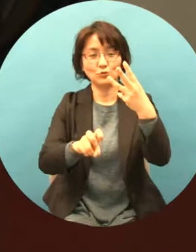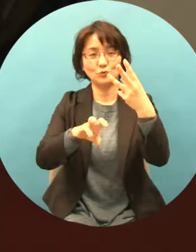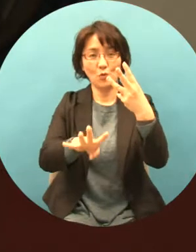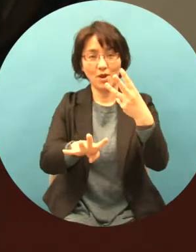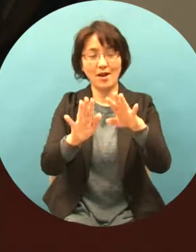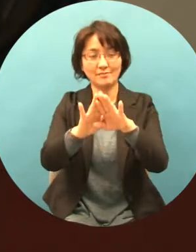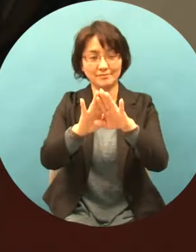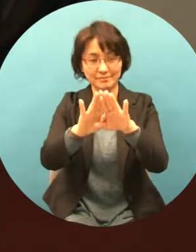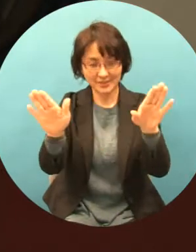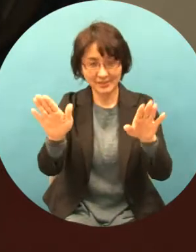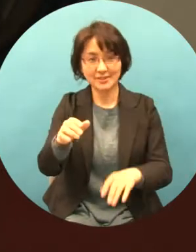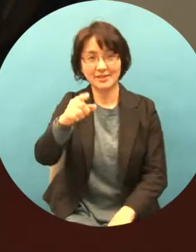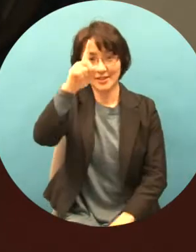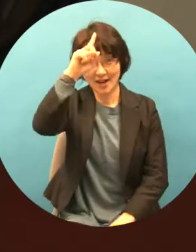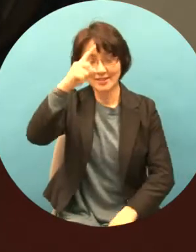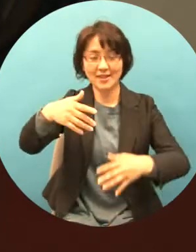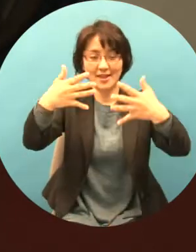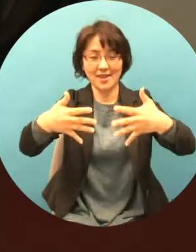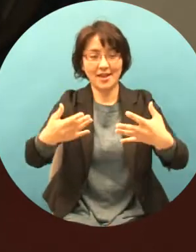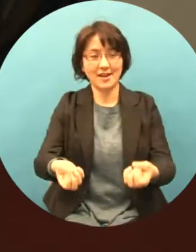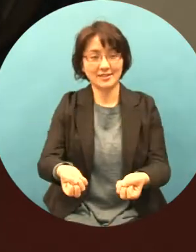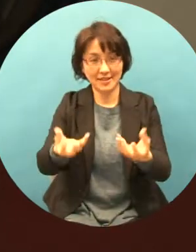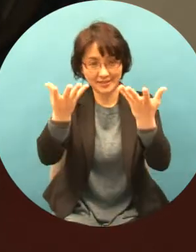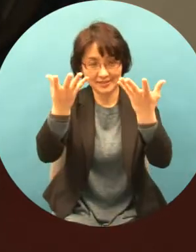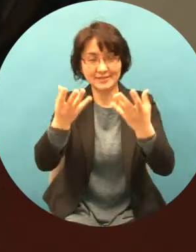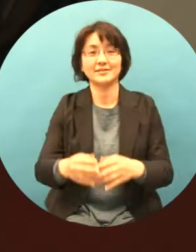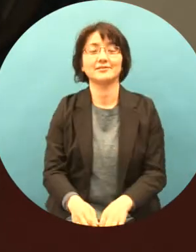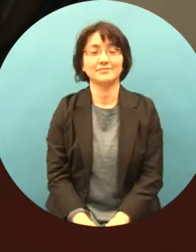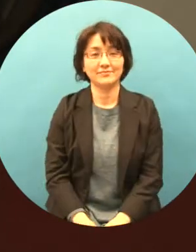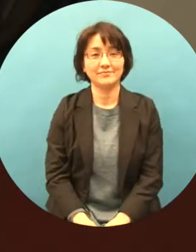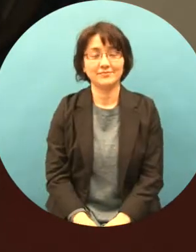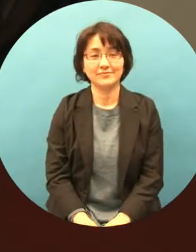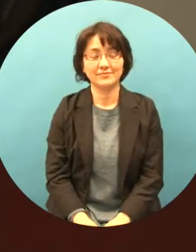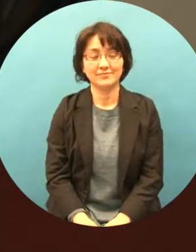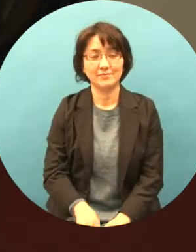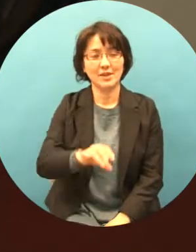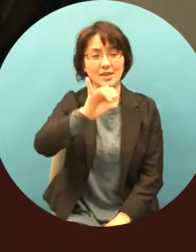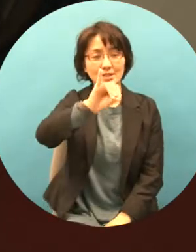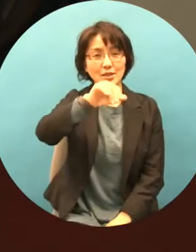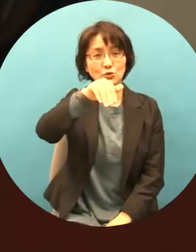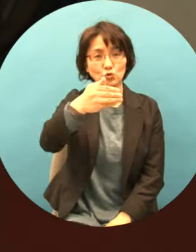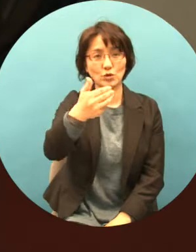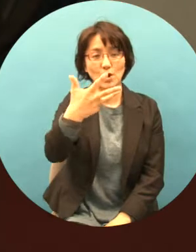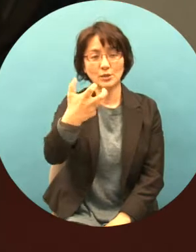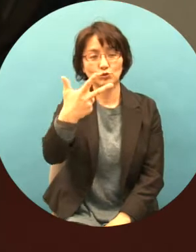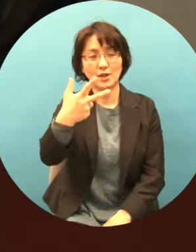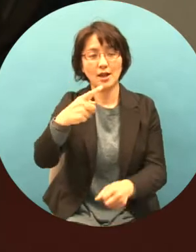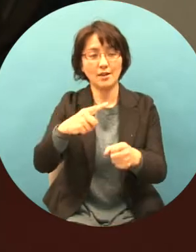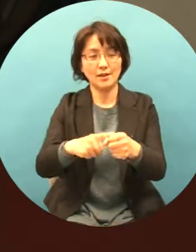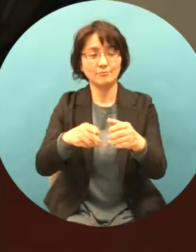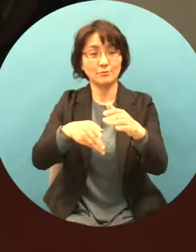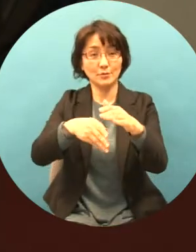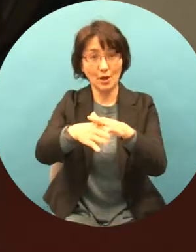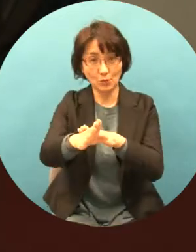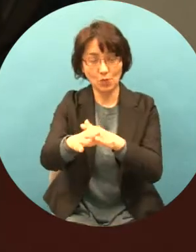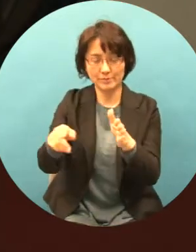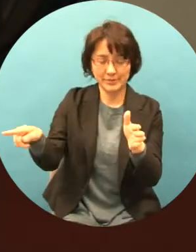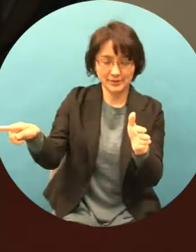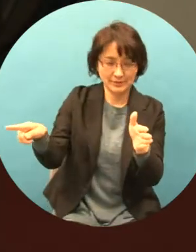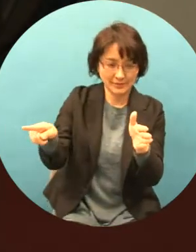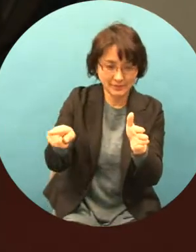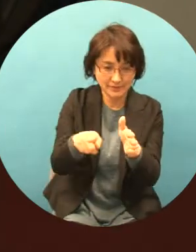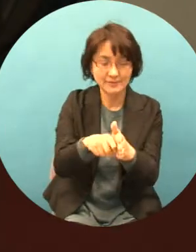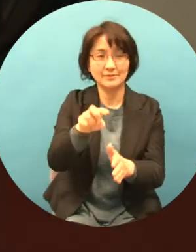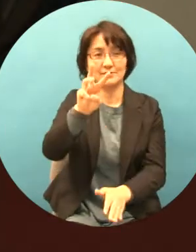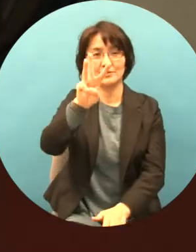24日から始まる高崎映画祭を紹介します。1987年に始まった高崎映画